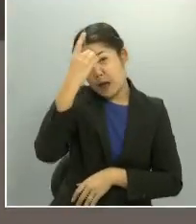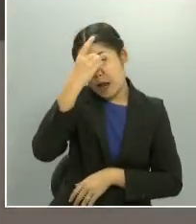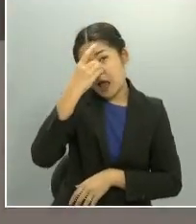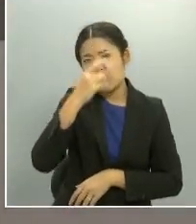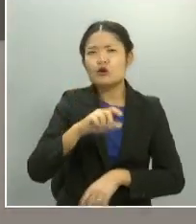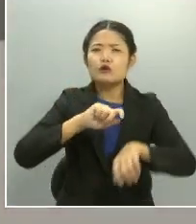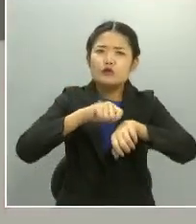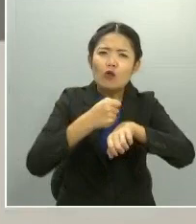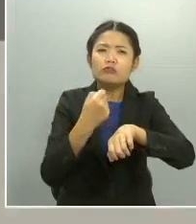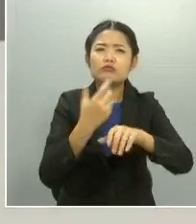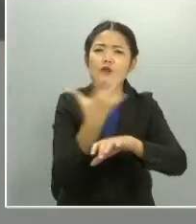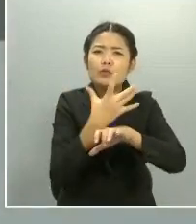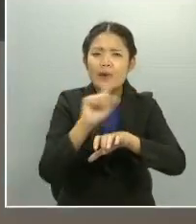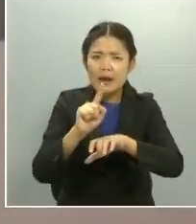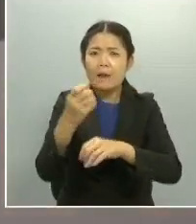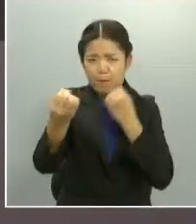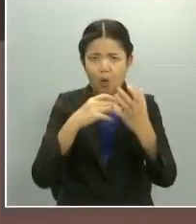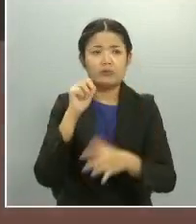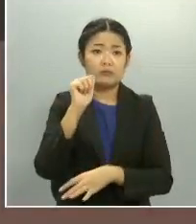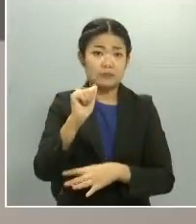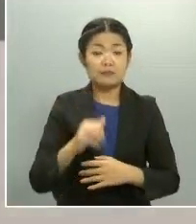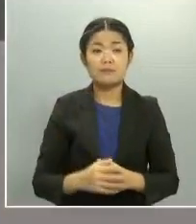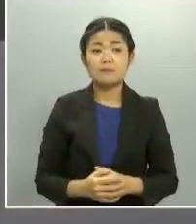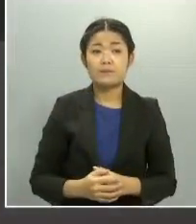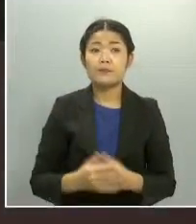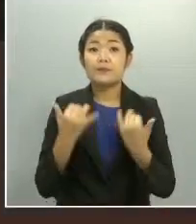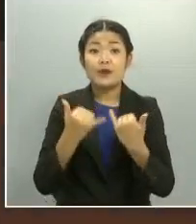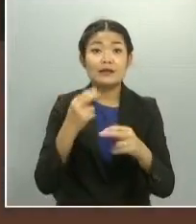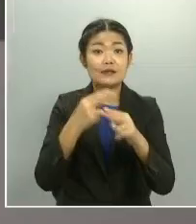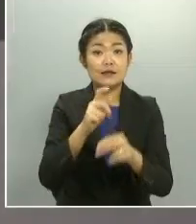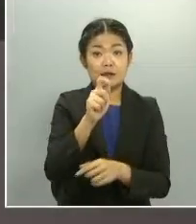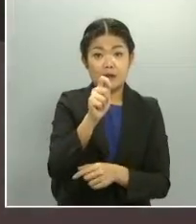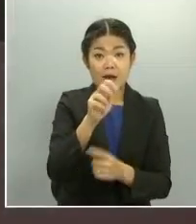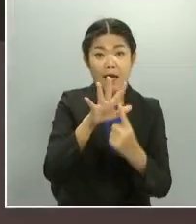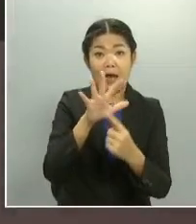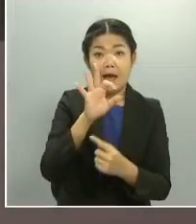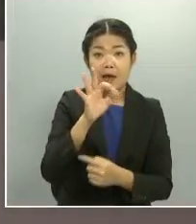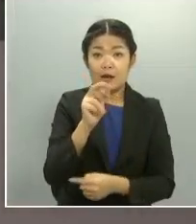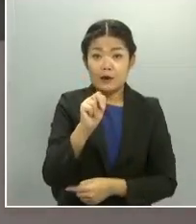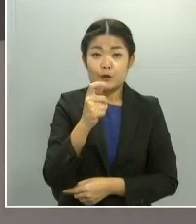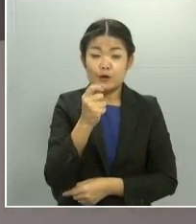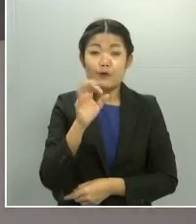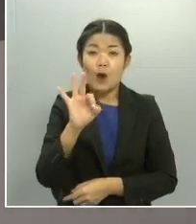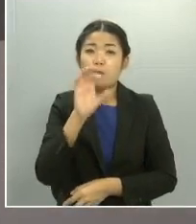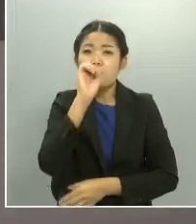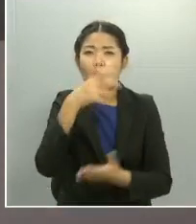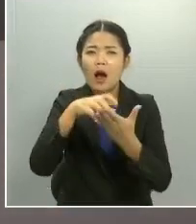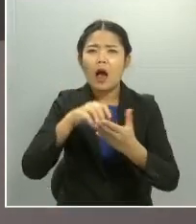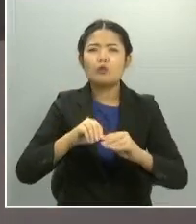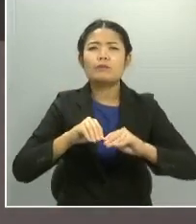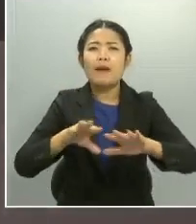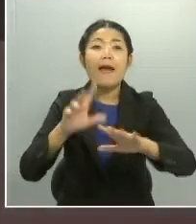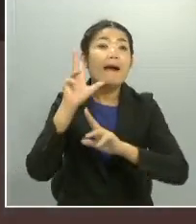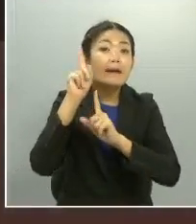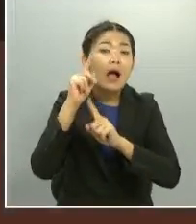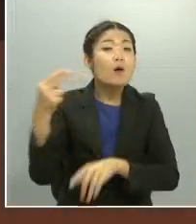เป็นต้นที่เราเคยนำเสนอล่าสุดได้บอกกับนักข่าวของเราว่าหลานชายซึ่งเป็น